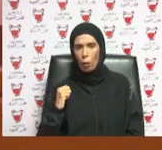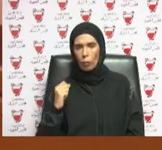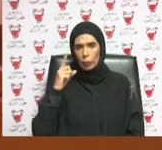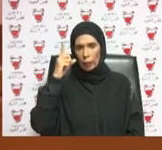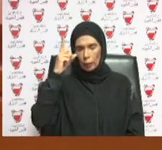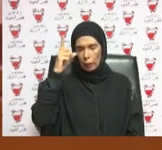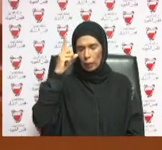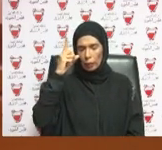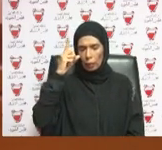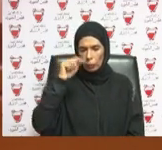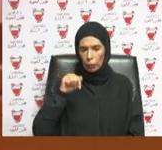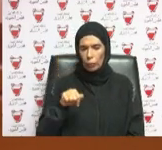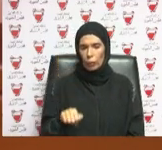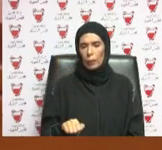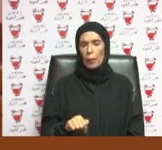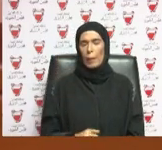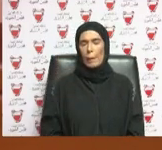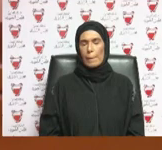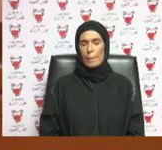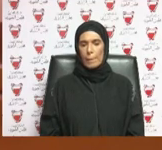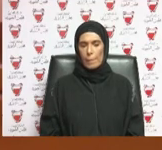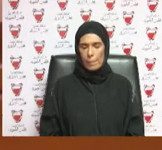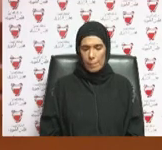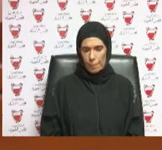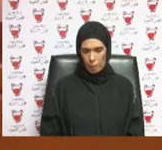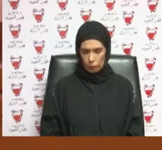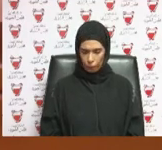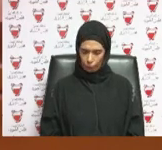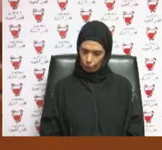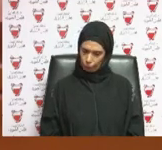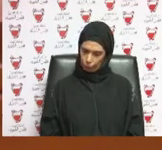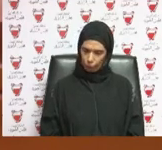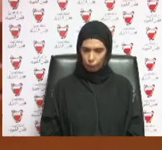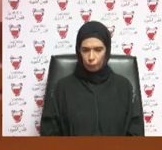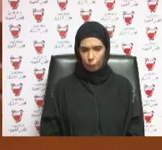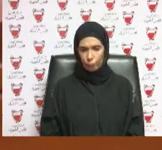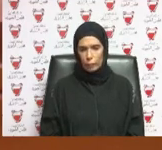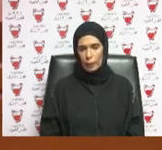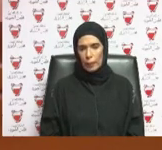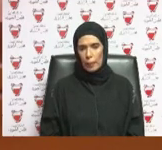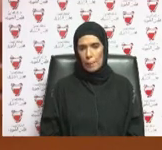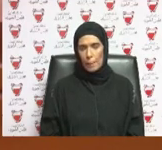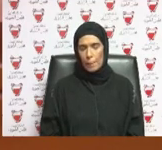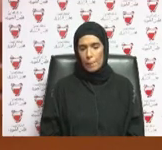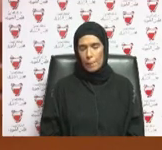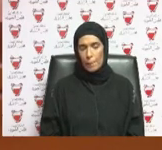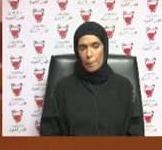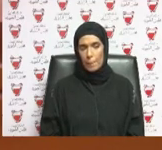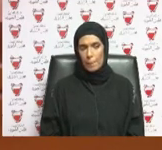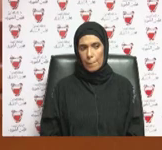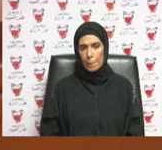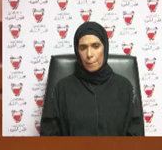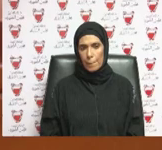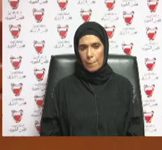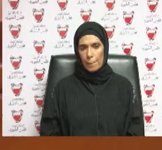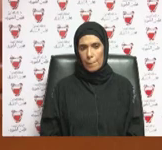النفس المطمئنة ارجعي إلى ربك راضية مرضية، فادخلي في عبادي وادخلي جنتي. سيدي الرئيس، لئن